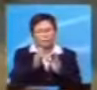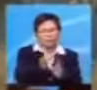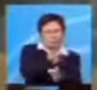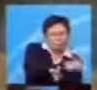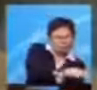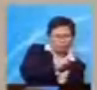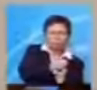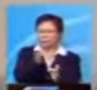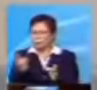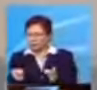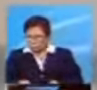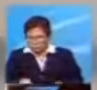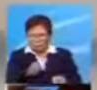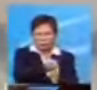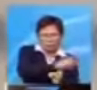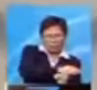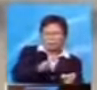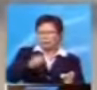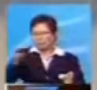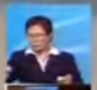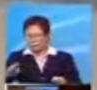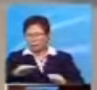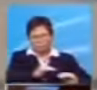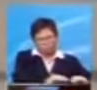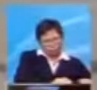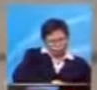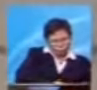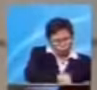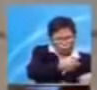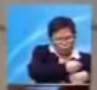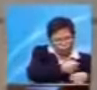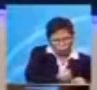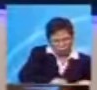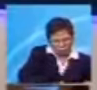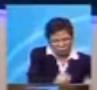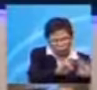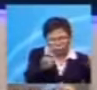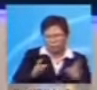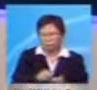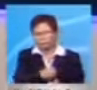kanannya pula dinaik taraf menjadi jalan berturak